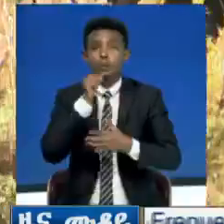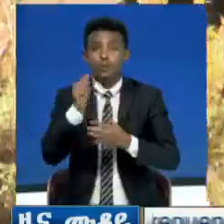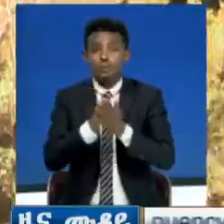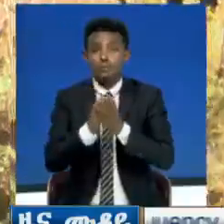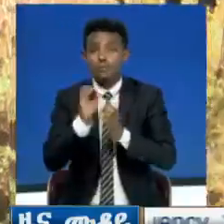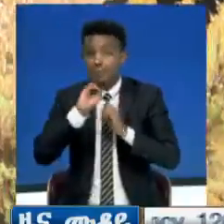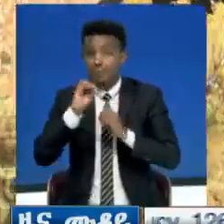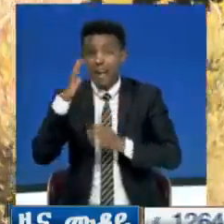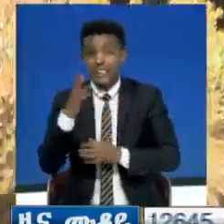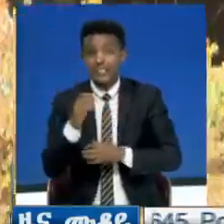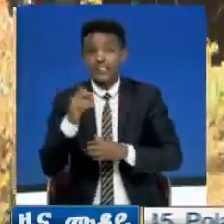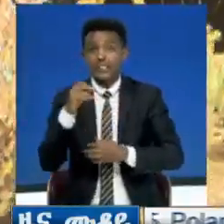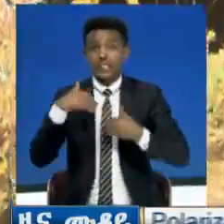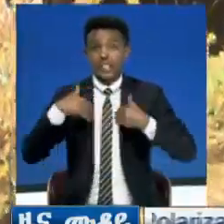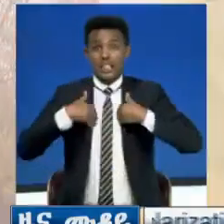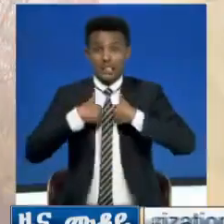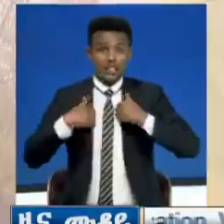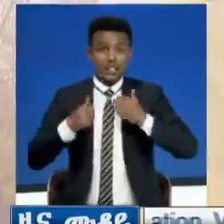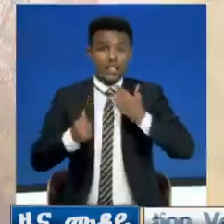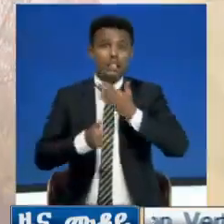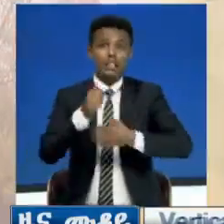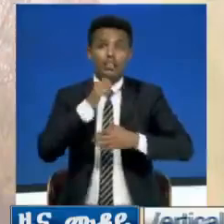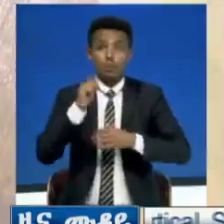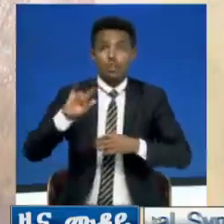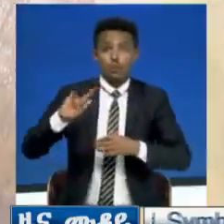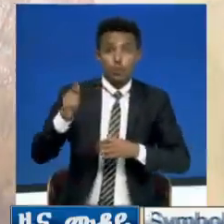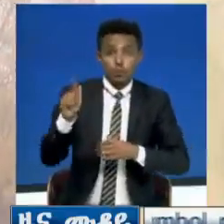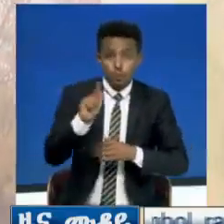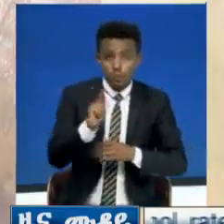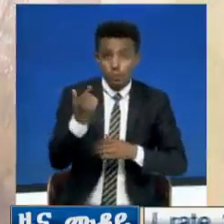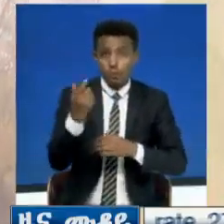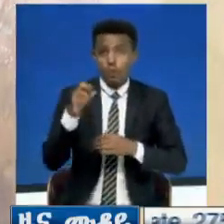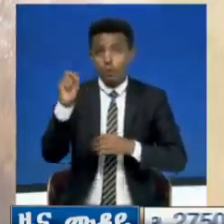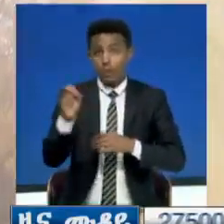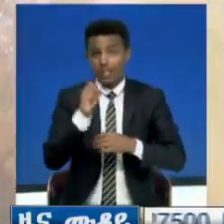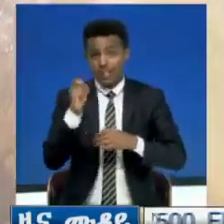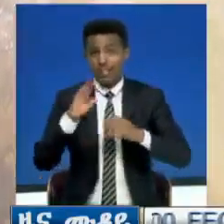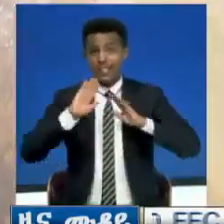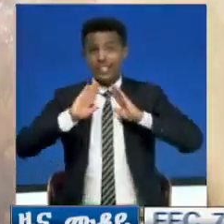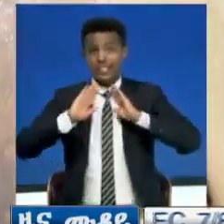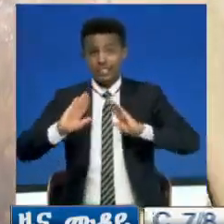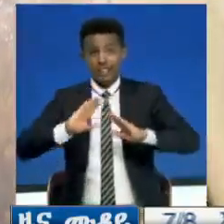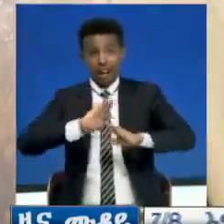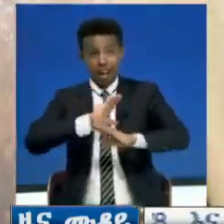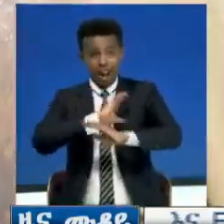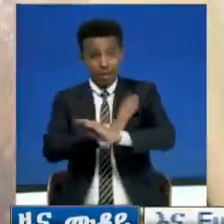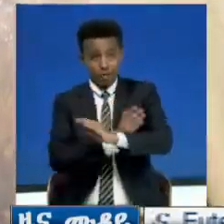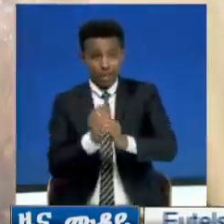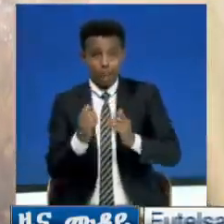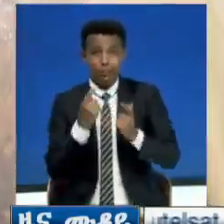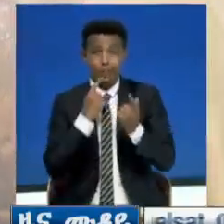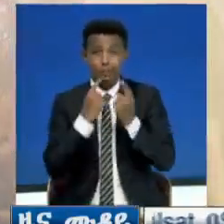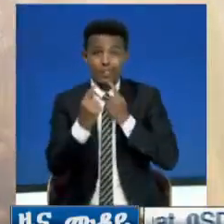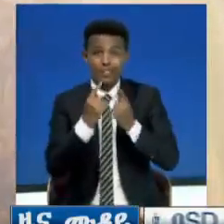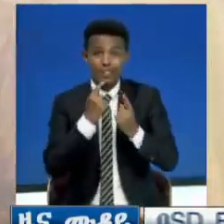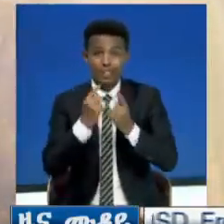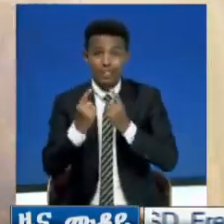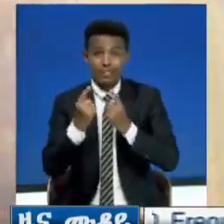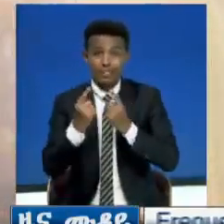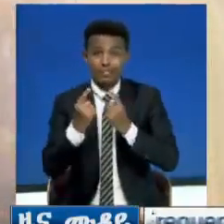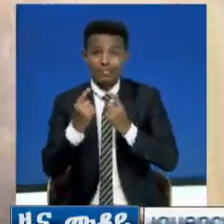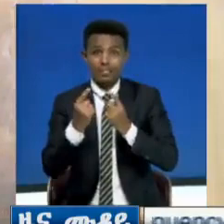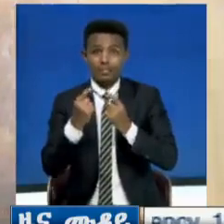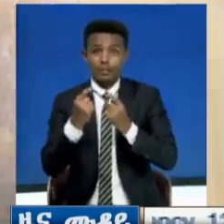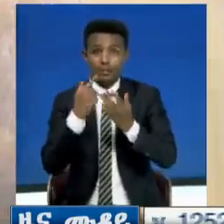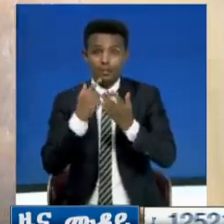እናንተም እንዳያችሁት። ከዞኑ ከወረዳው የጸጥታ ኃይል ጋር በመነጋገር እስከ ቀበሌ ድረስ ባለው የጸጥታ ኮማንድ